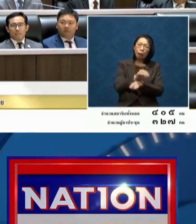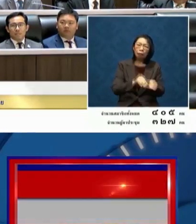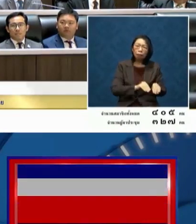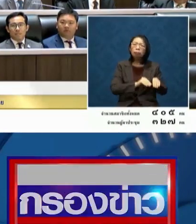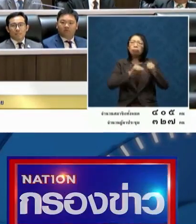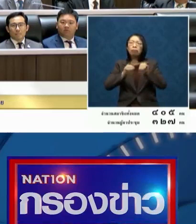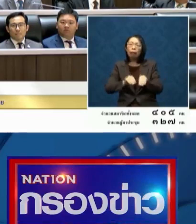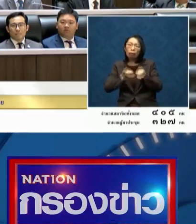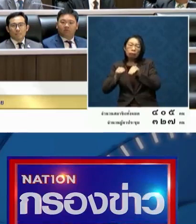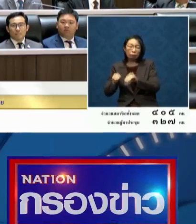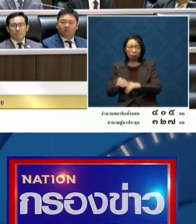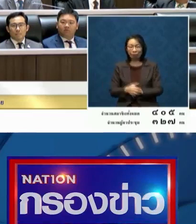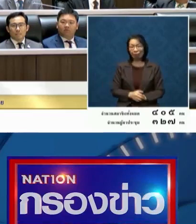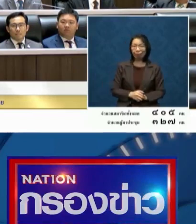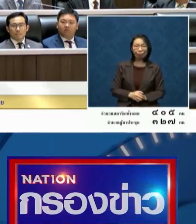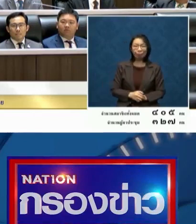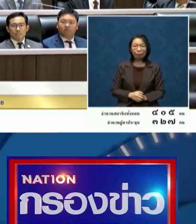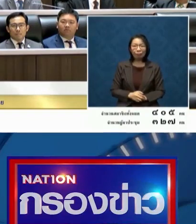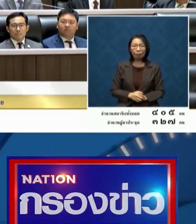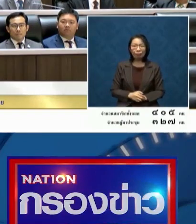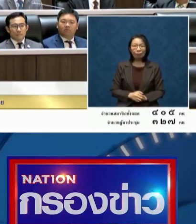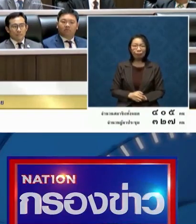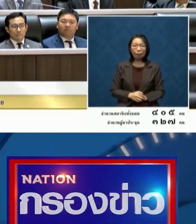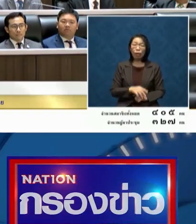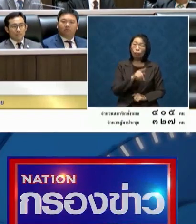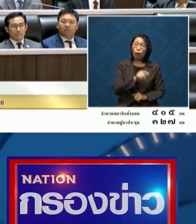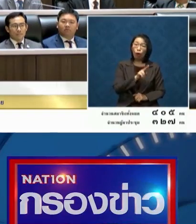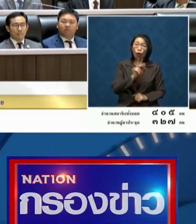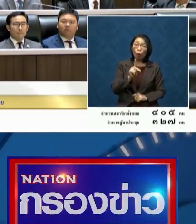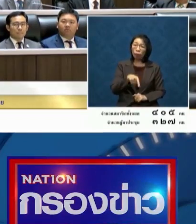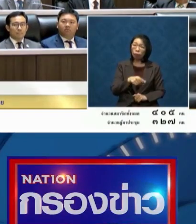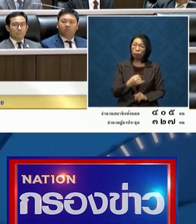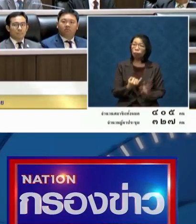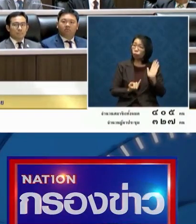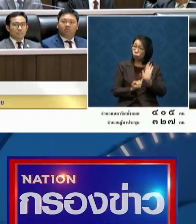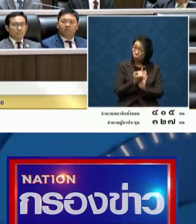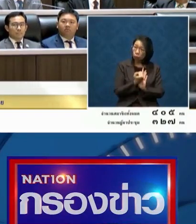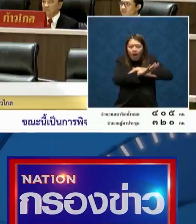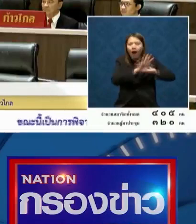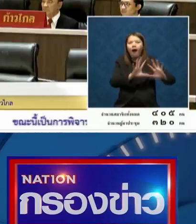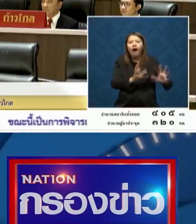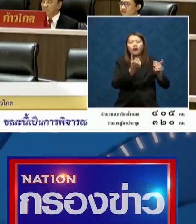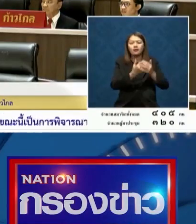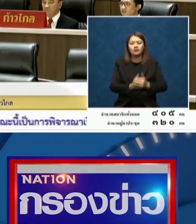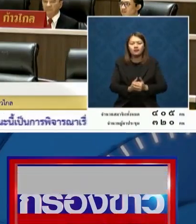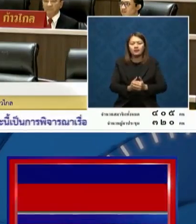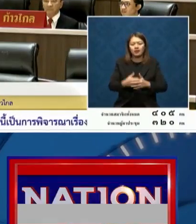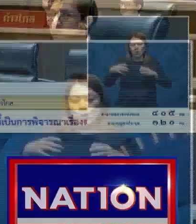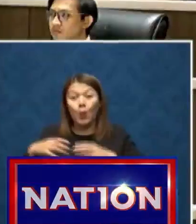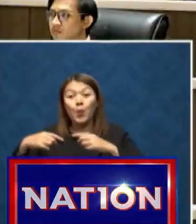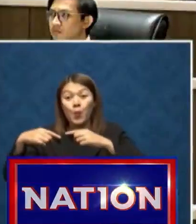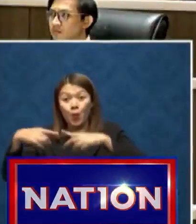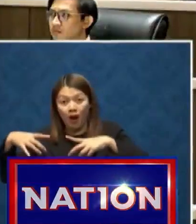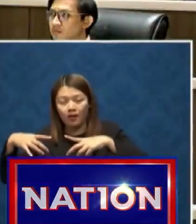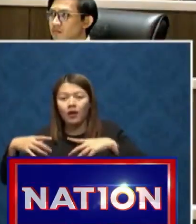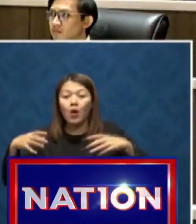แล้วไปฟังเสียงอภิปรายของคุณพิธาลิ้มเจริญรัตน์หัวหน้าพรรคก้าวไกลครับกฎของพรรคฝ่ายค้านกับพรรค